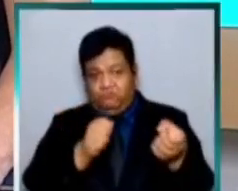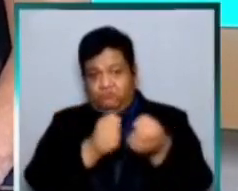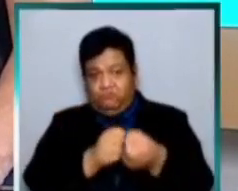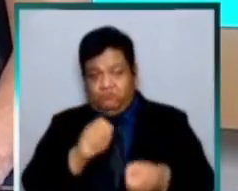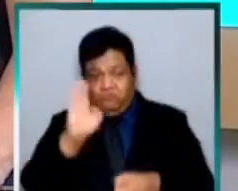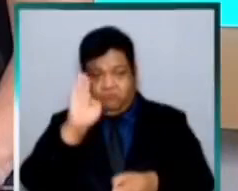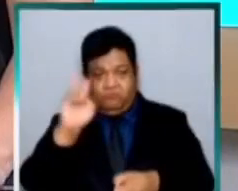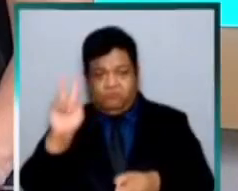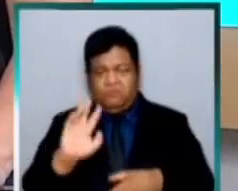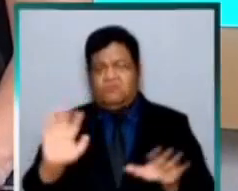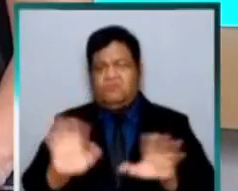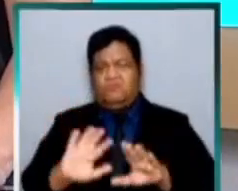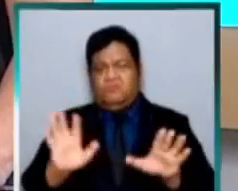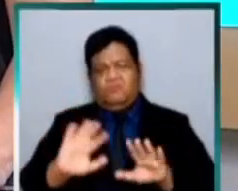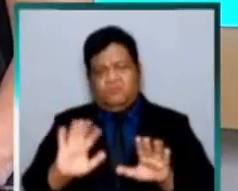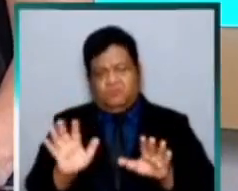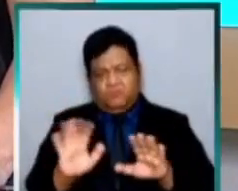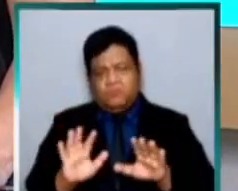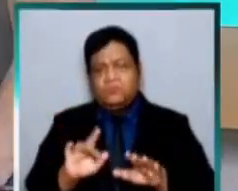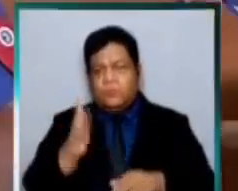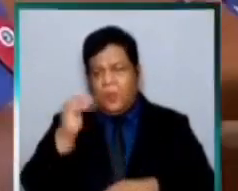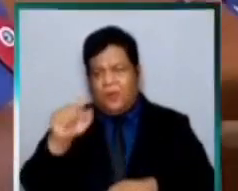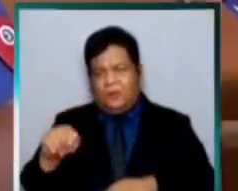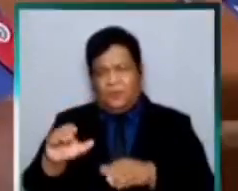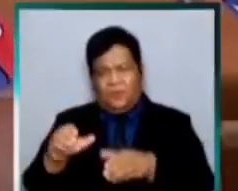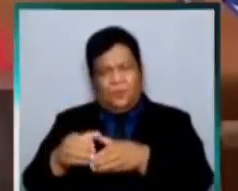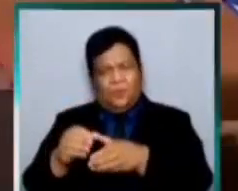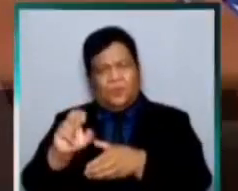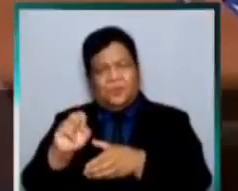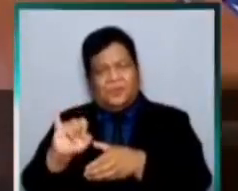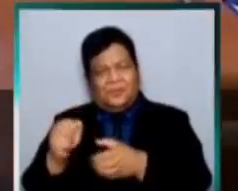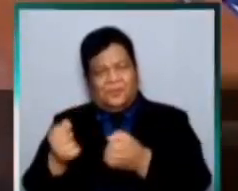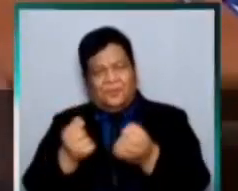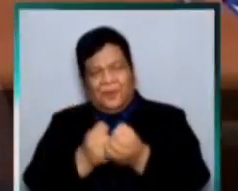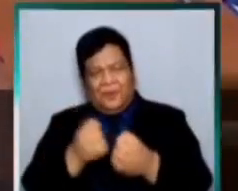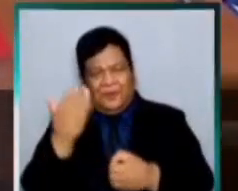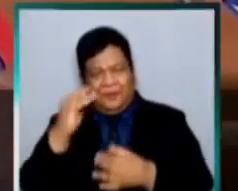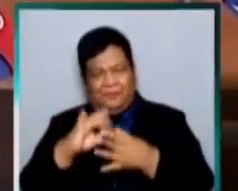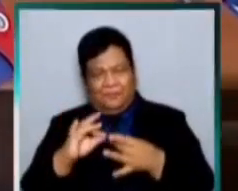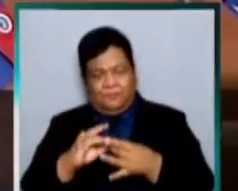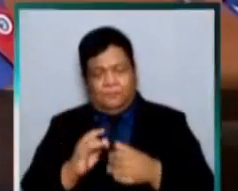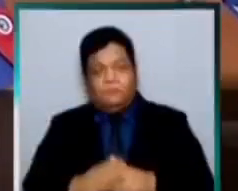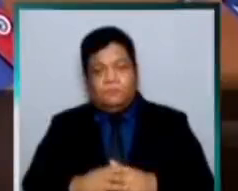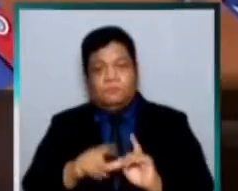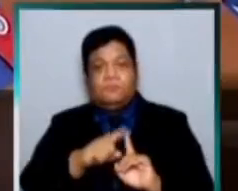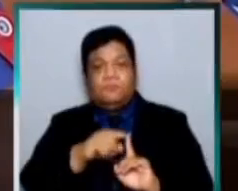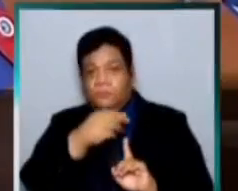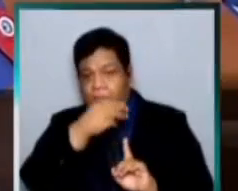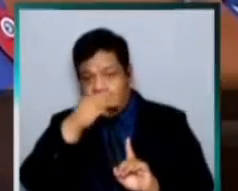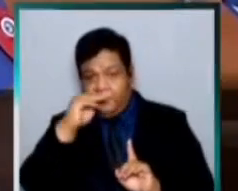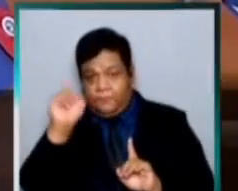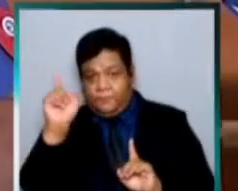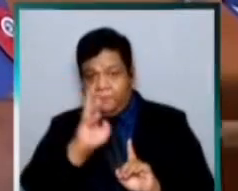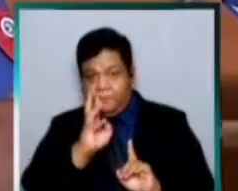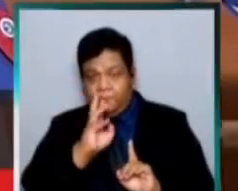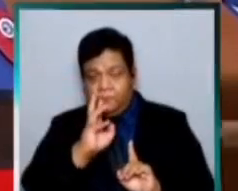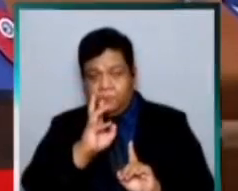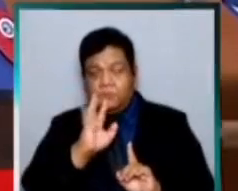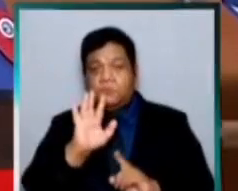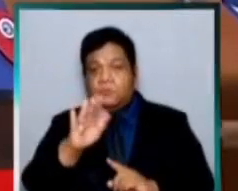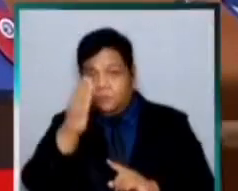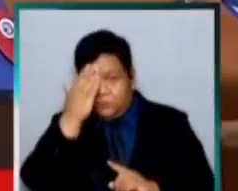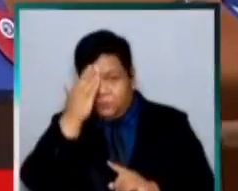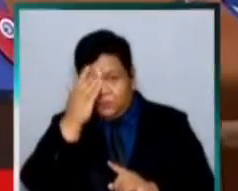sa kandidatura ni Bongbong Marcos. Alam mo yung hindi sumunod at susundin si